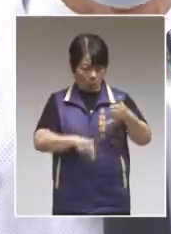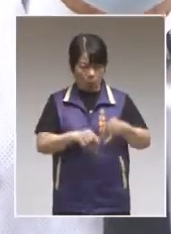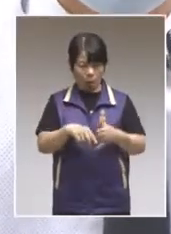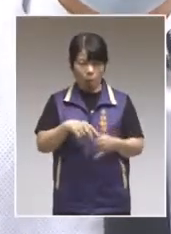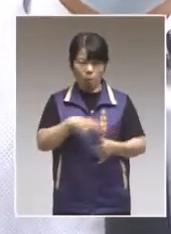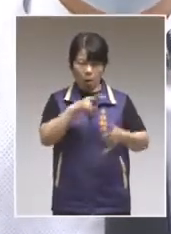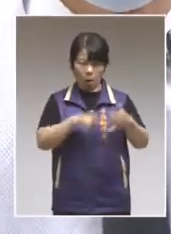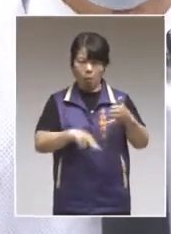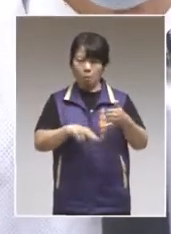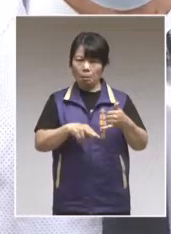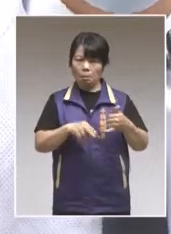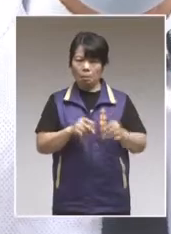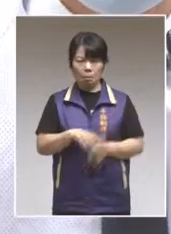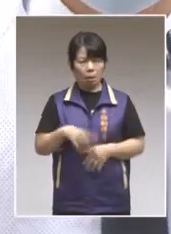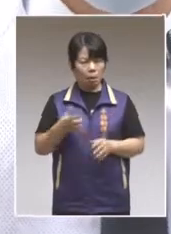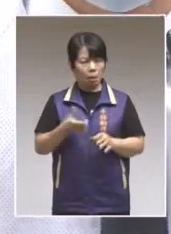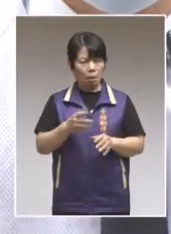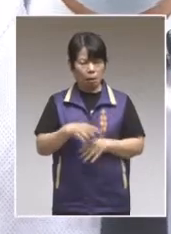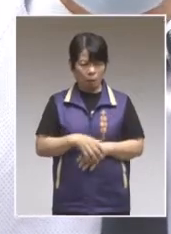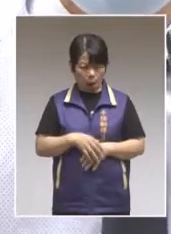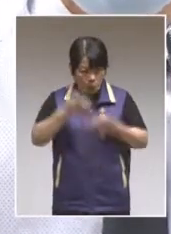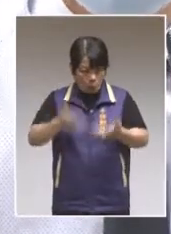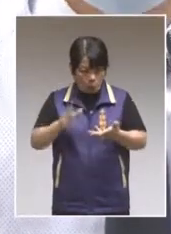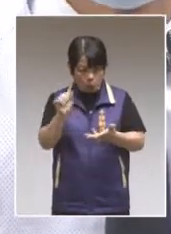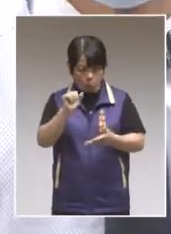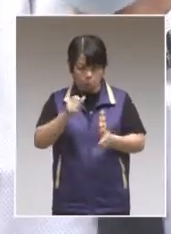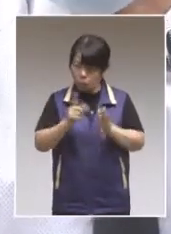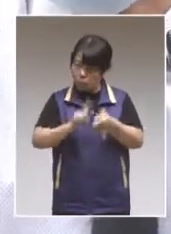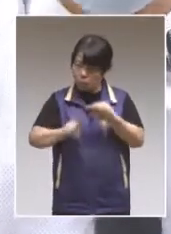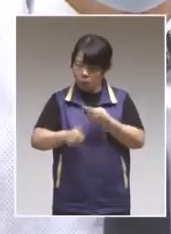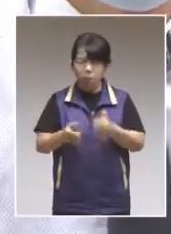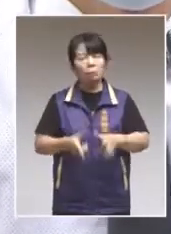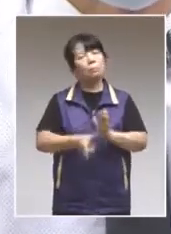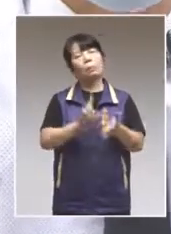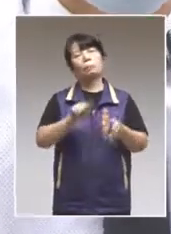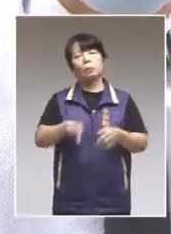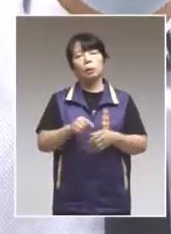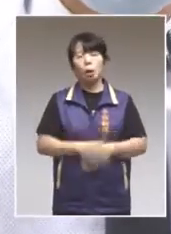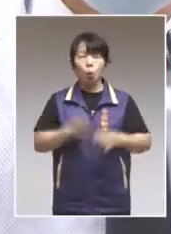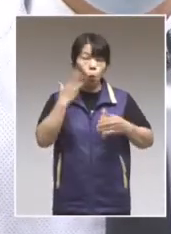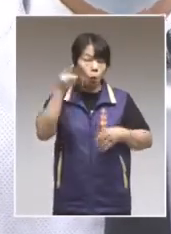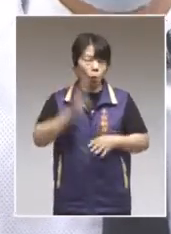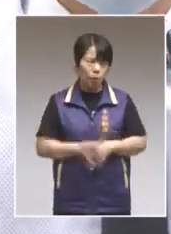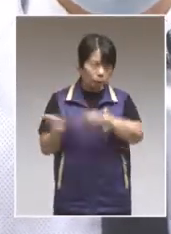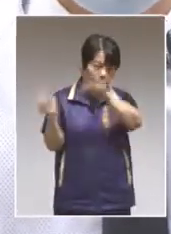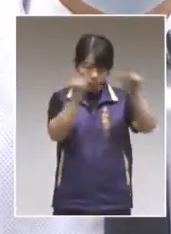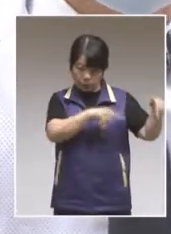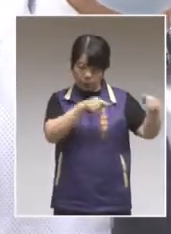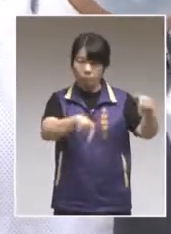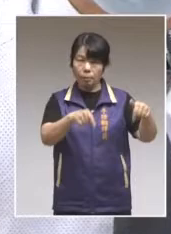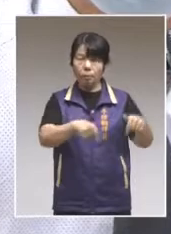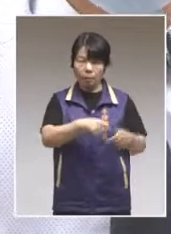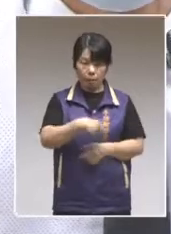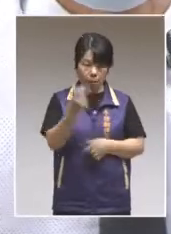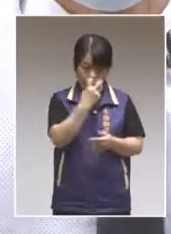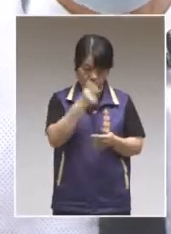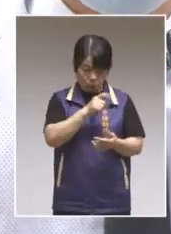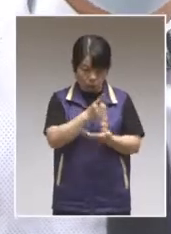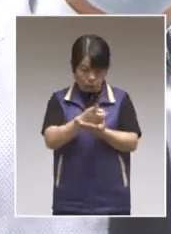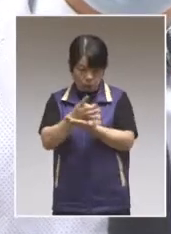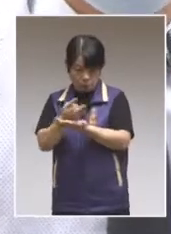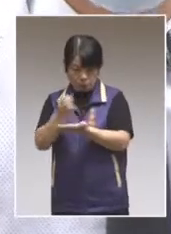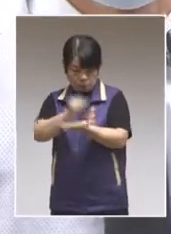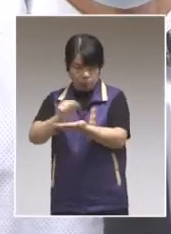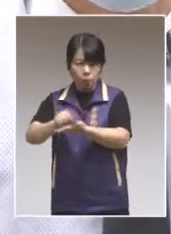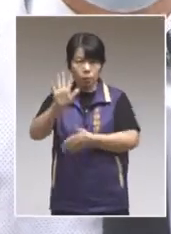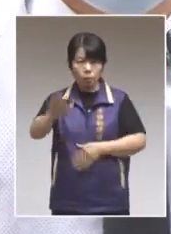候有可能来不及。可是如果你每天观察2-3次，那你会很快的发现说你的孩子跟前一天、前